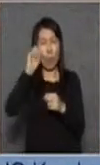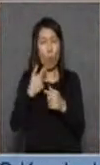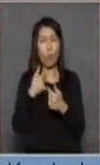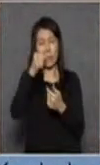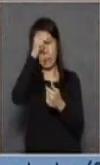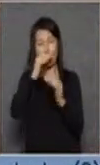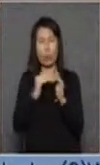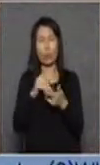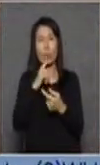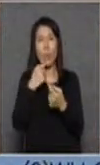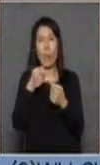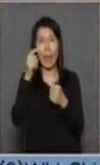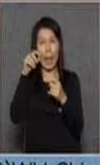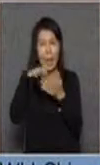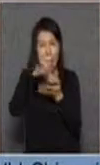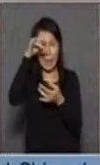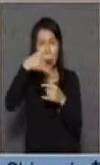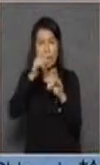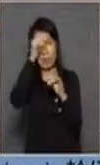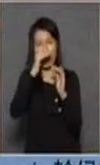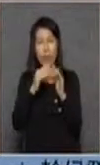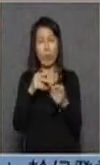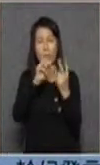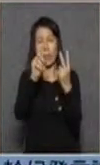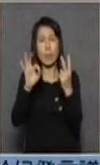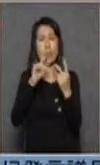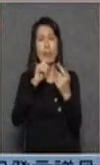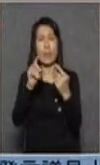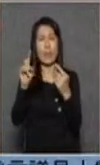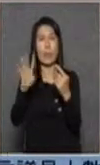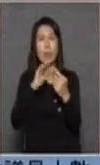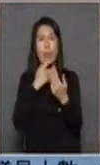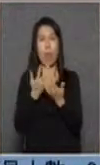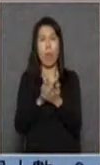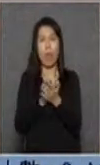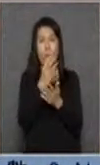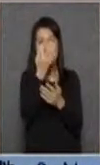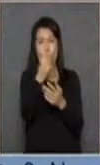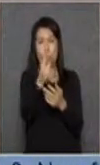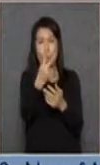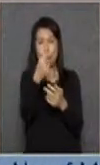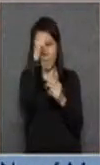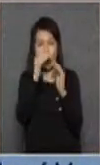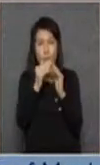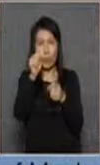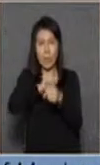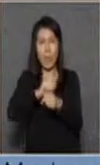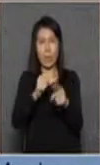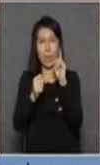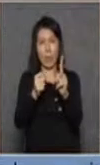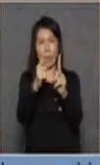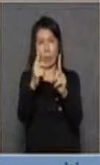院呢，如果根据2013-14年的九龙东联网的计划，两院合计也都只不过是增加112